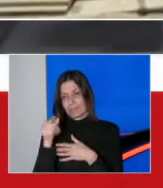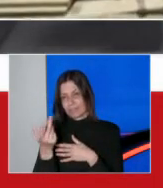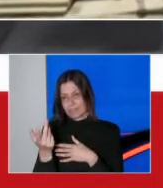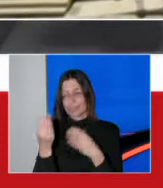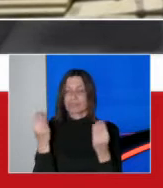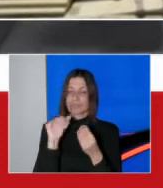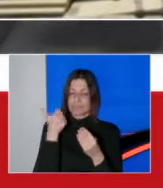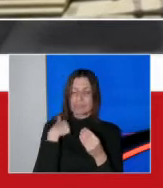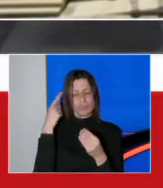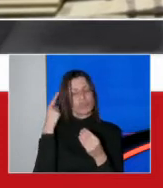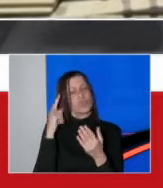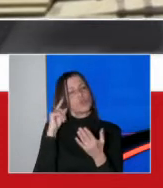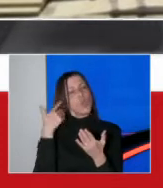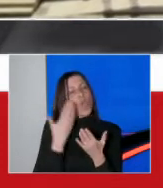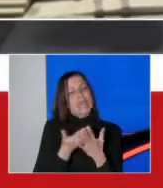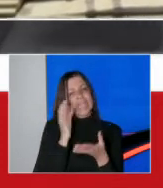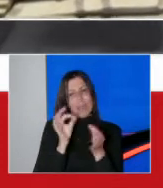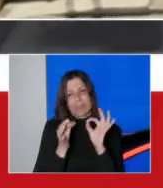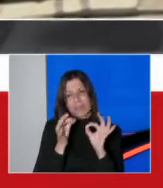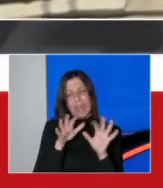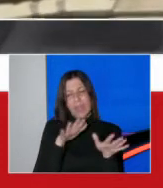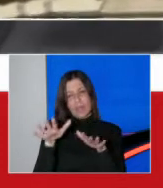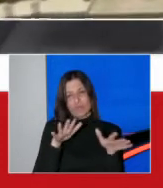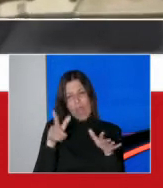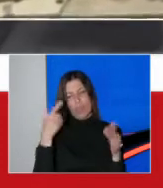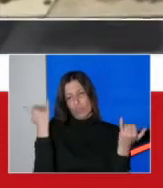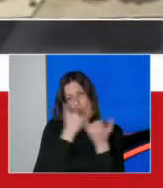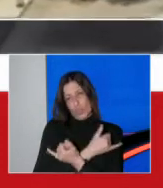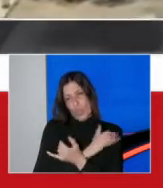קודם כל, אני חושב שהיועץ המשפטי לממשלה טועה